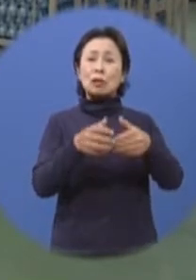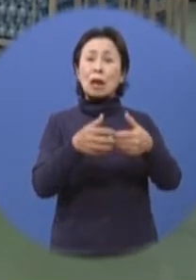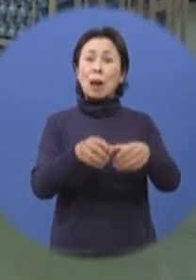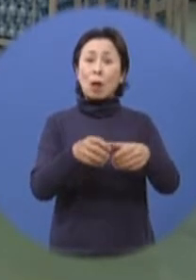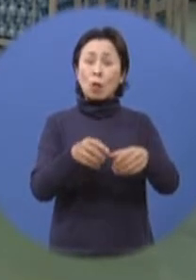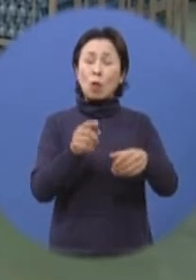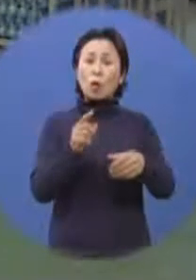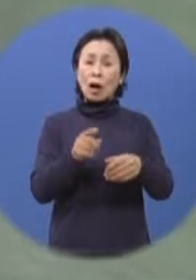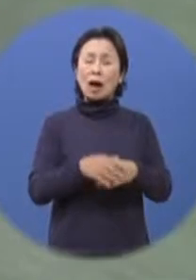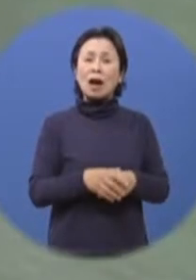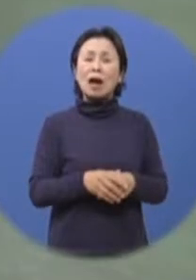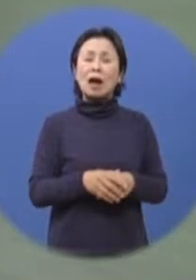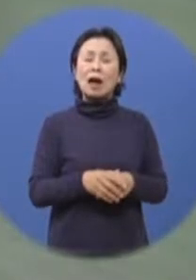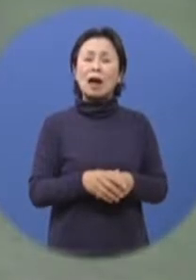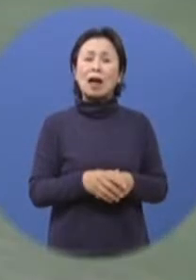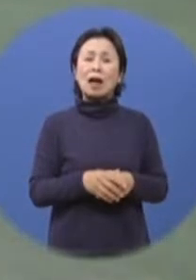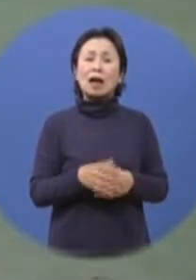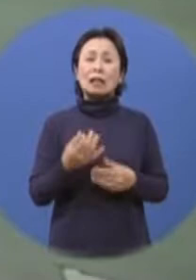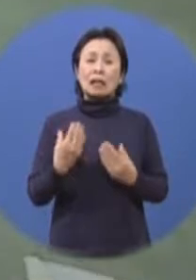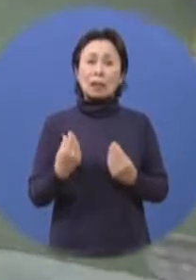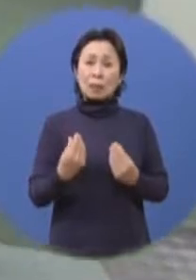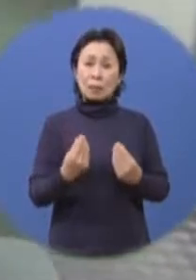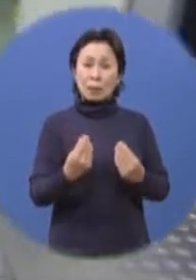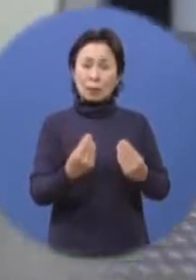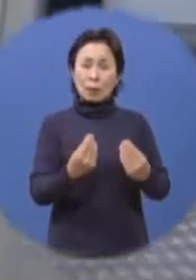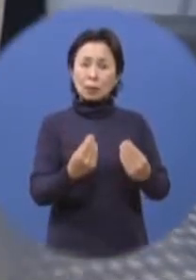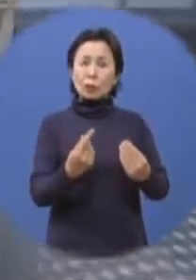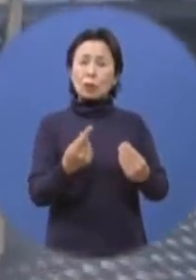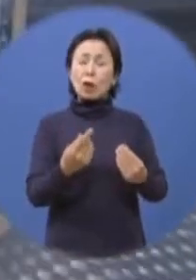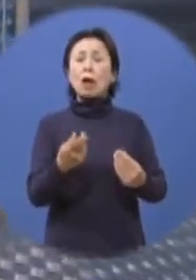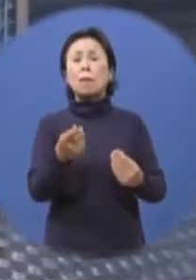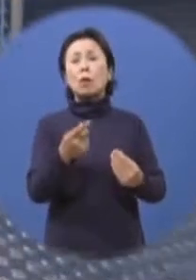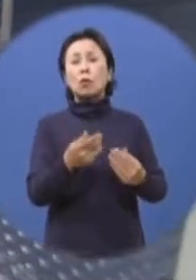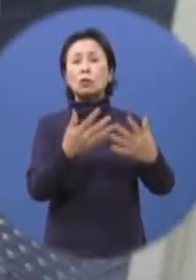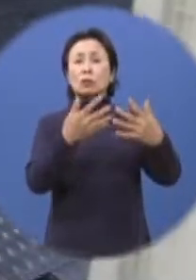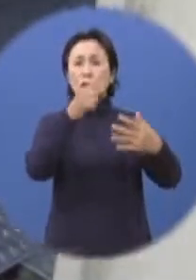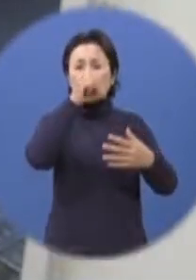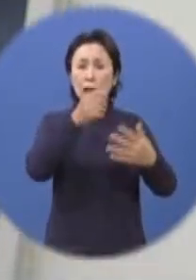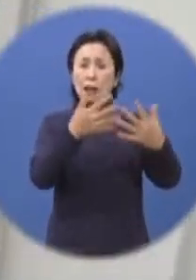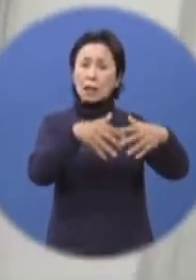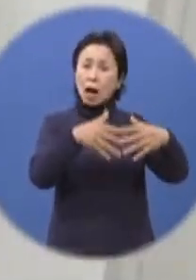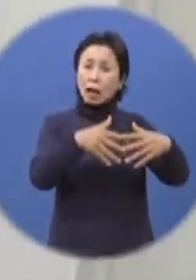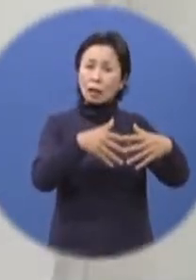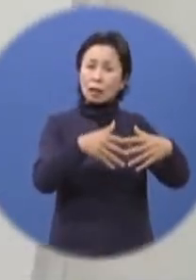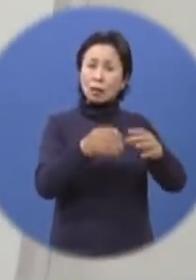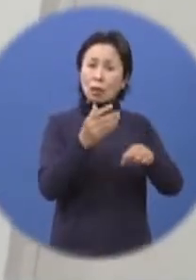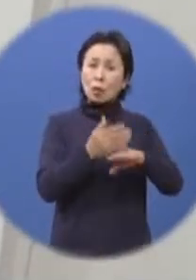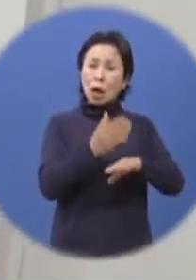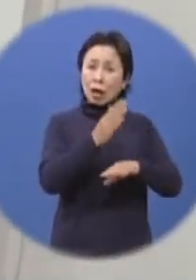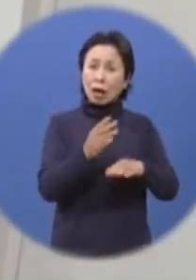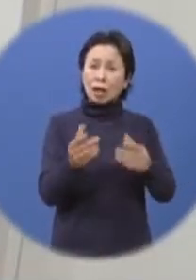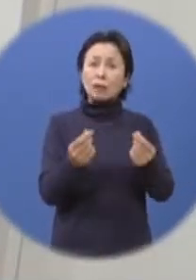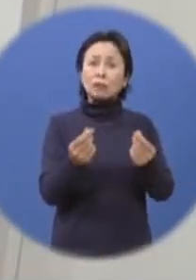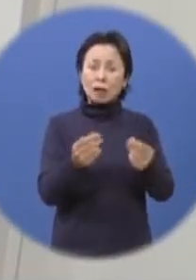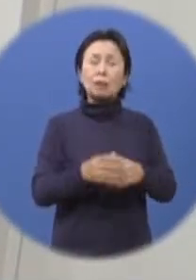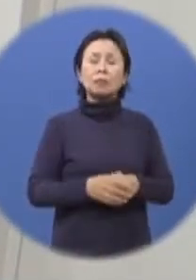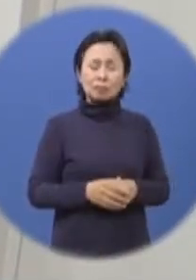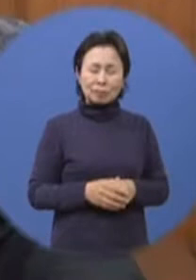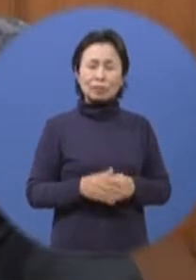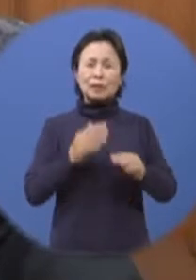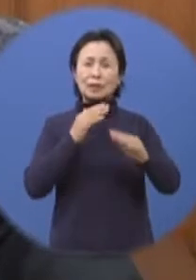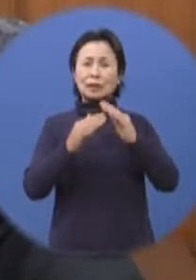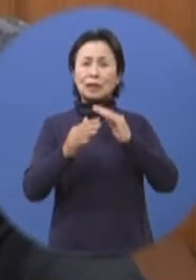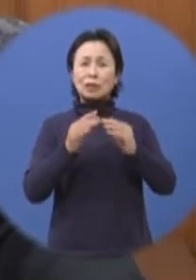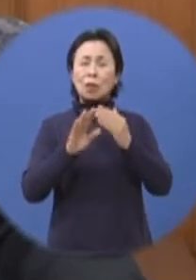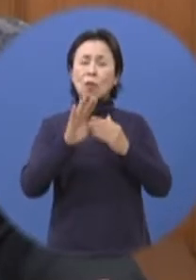ずっと今もこういう値段変わらずてねこういった機会がそう言うんですよねそうですね結局週前後70でありますよ